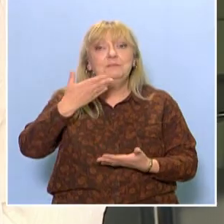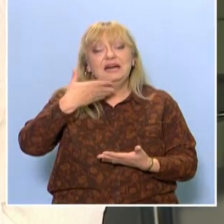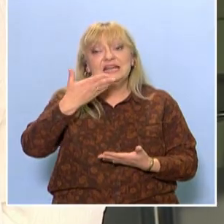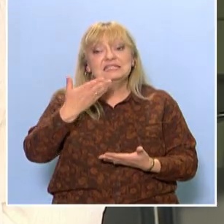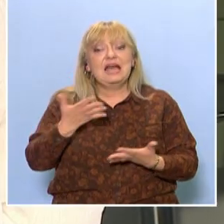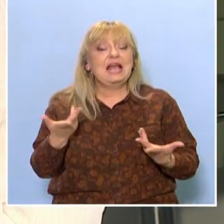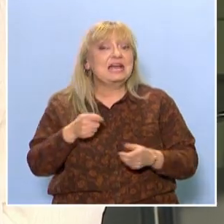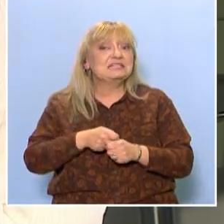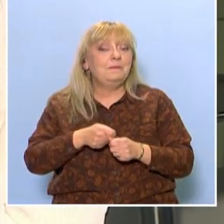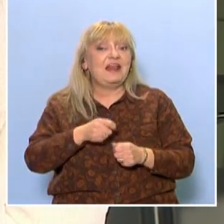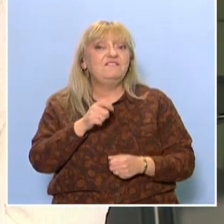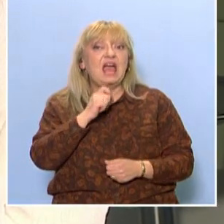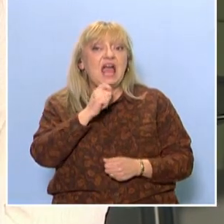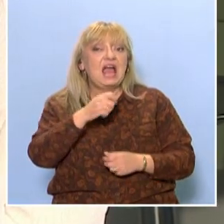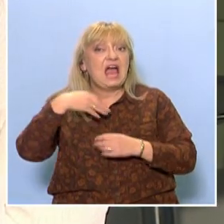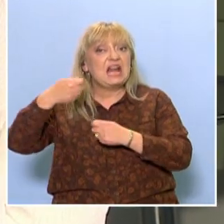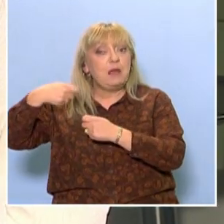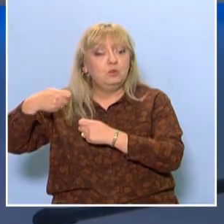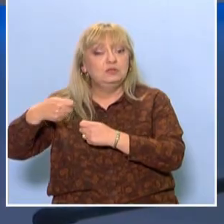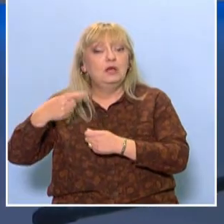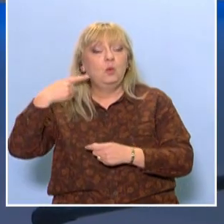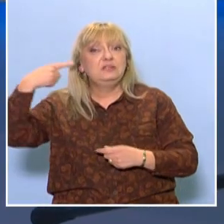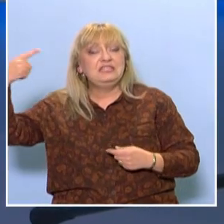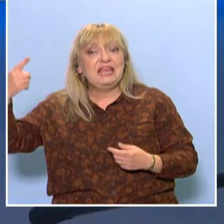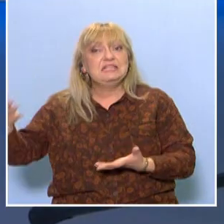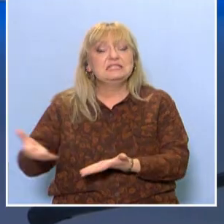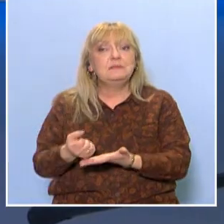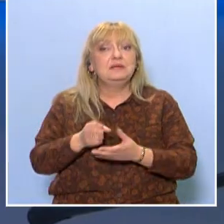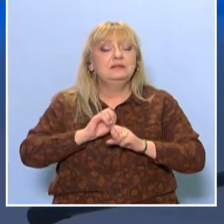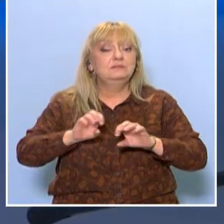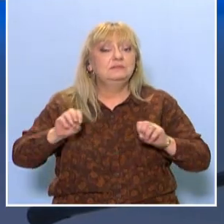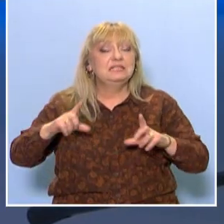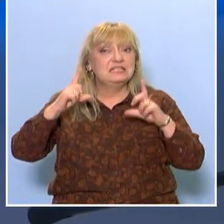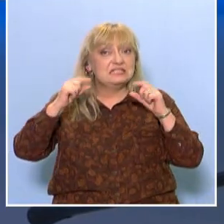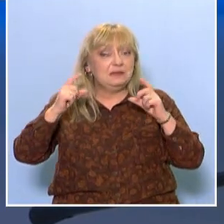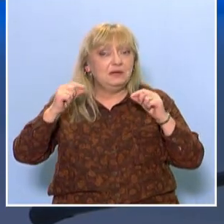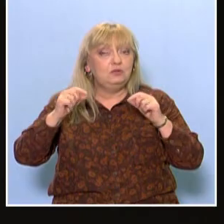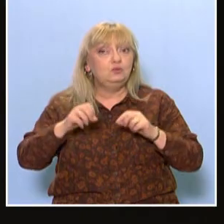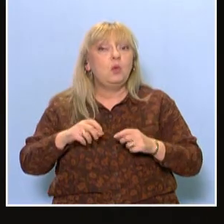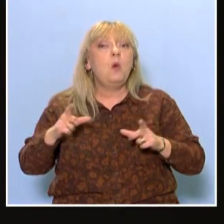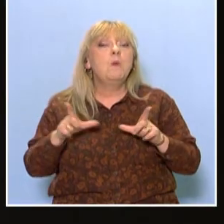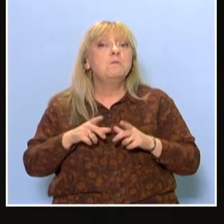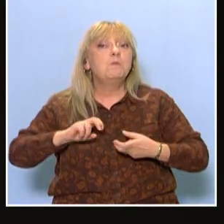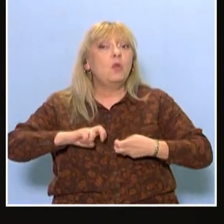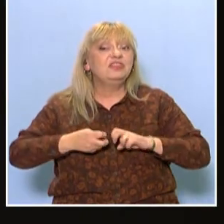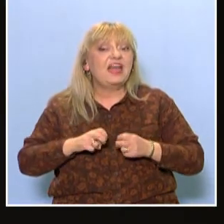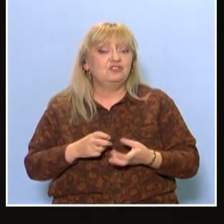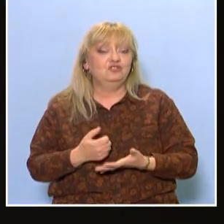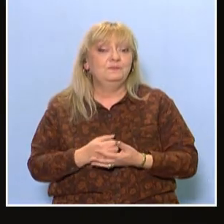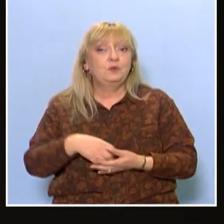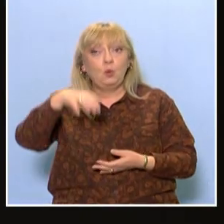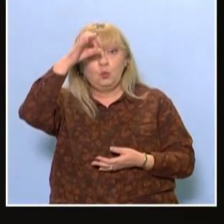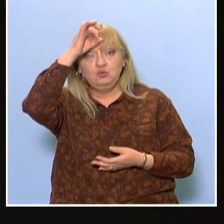се създава репортаж, от идеята и събирането на информация до заснемането, монтажа и излъчването в ефир.